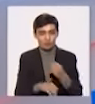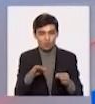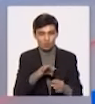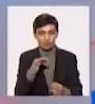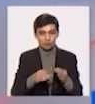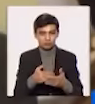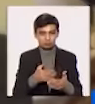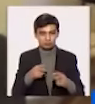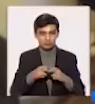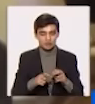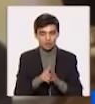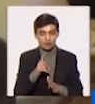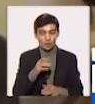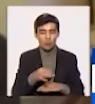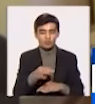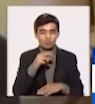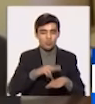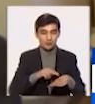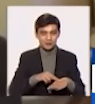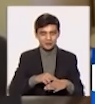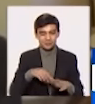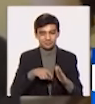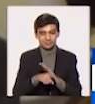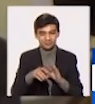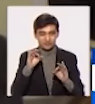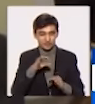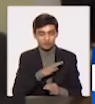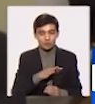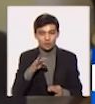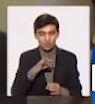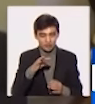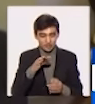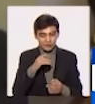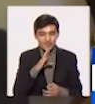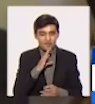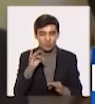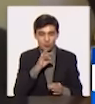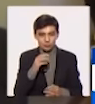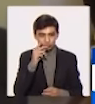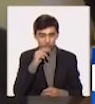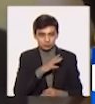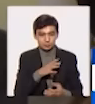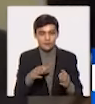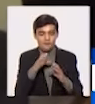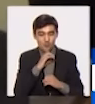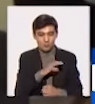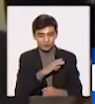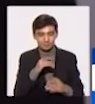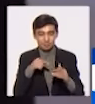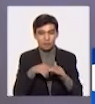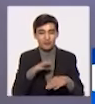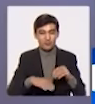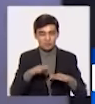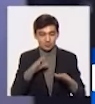басталды. Облыстық полиция департаменті баспасөз қызметінің ресми мәліметі бойынша кішкентай қызды азамат шертулік апарған. Нақты азғындық